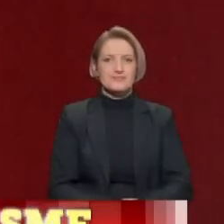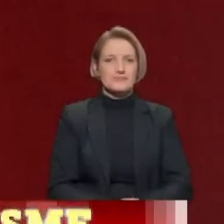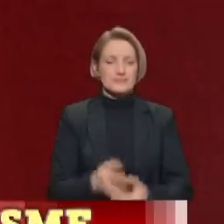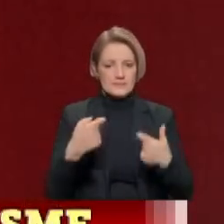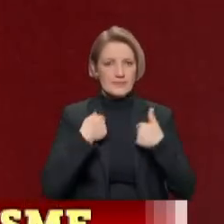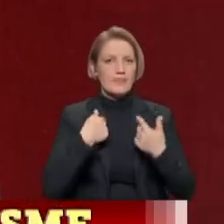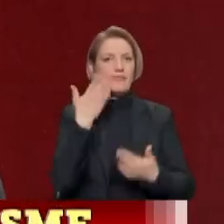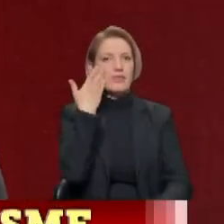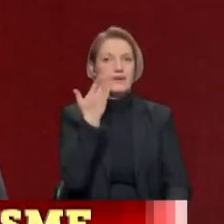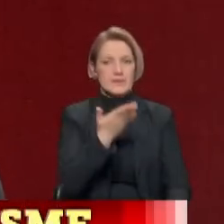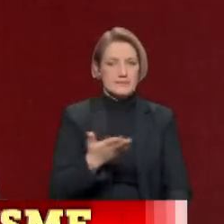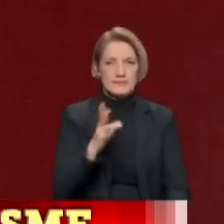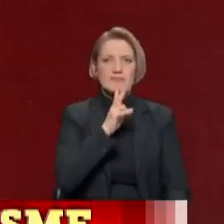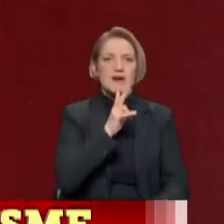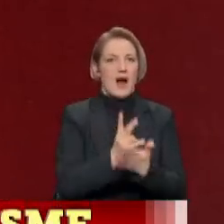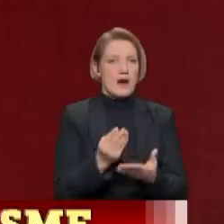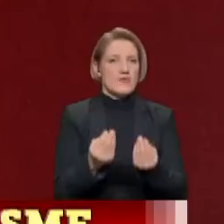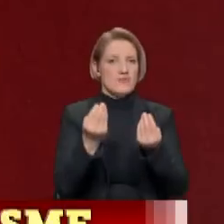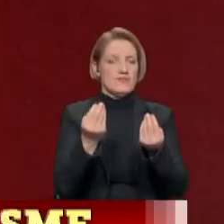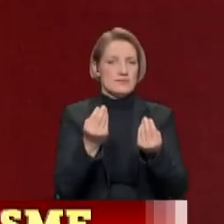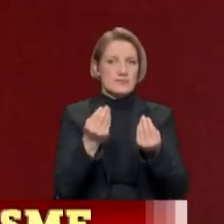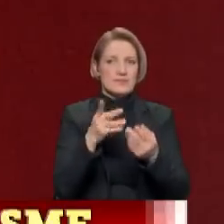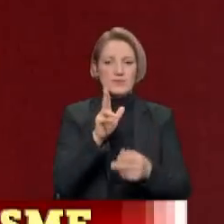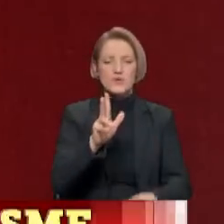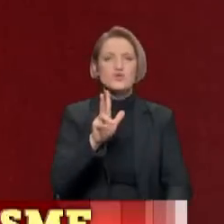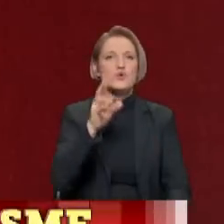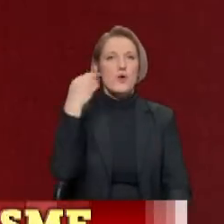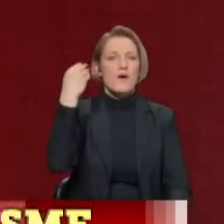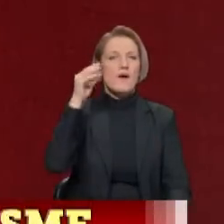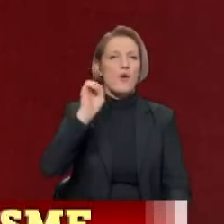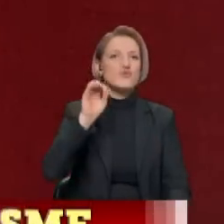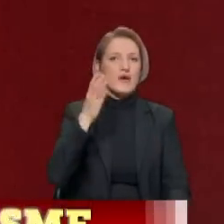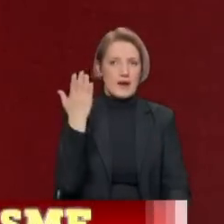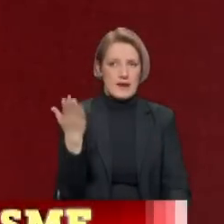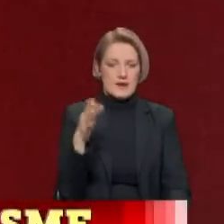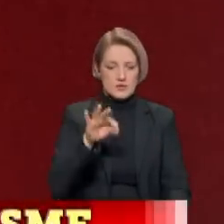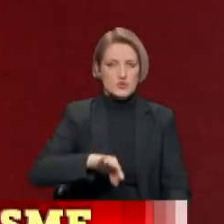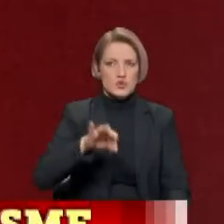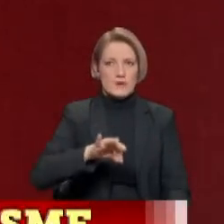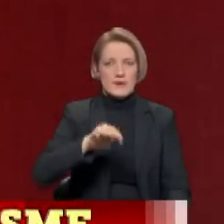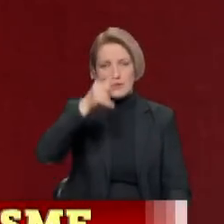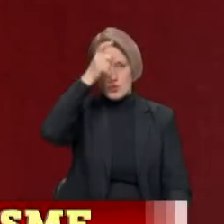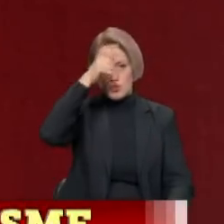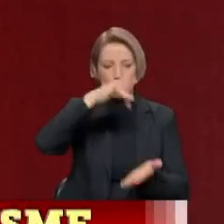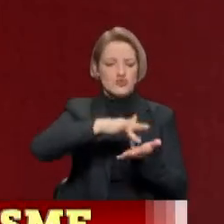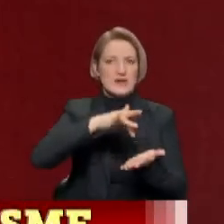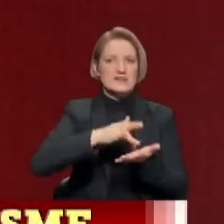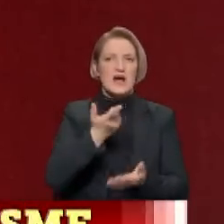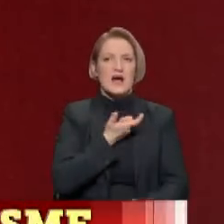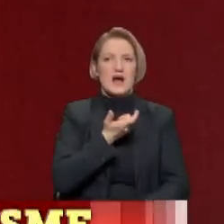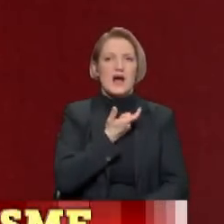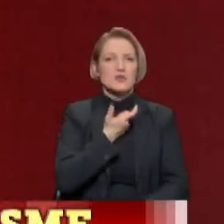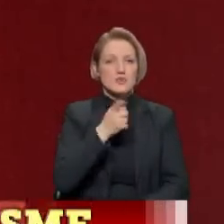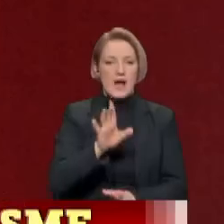bizi izleyenlerin takdirine sunmak istiyorum. Bu 3 hoca aynı zamanda şu andaki Türk Ceza Kanunu'nu hazırlayan